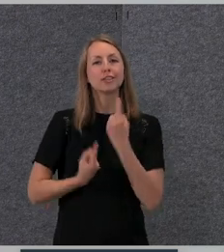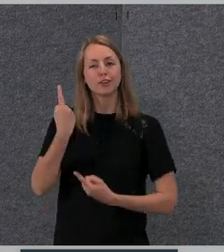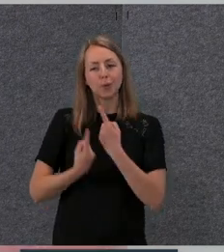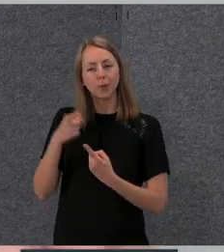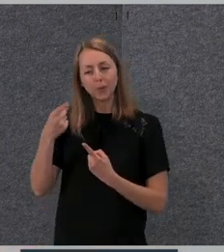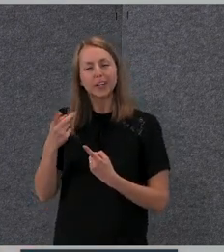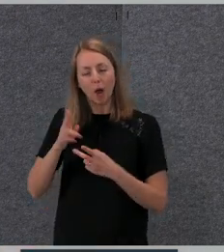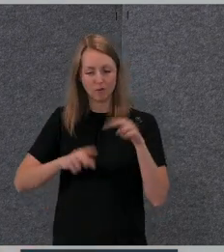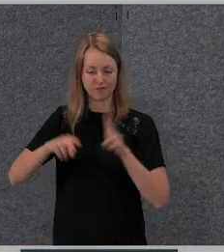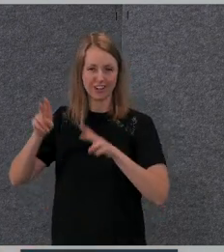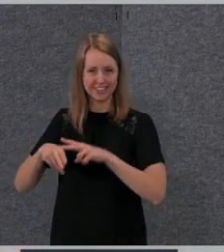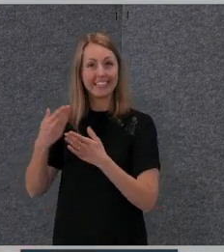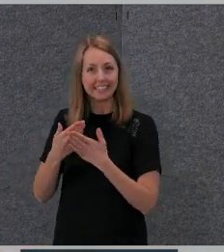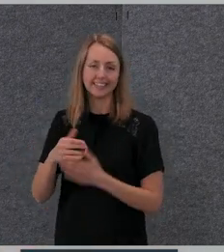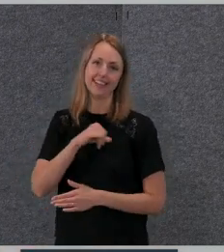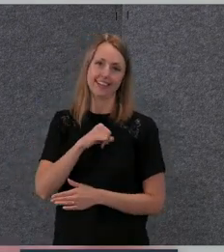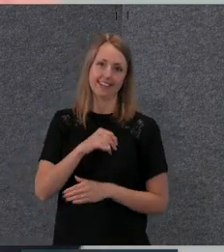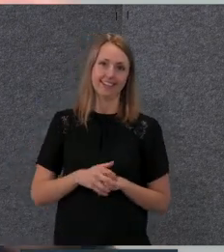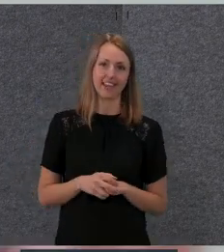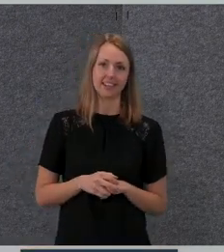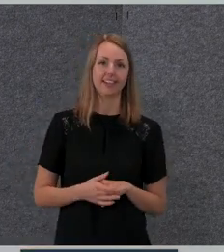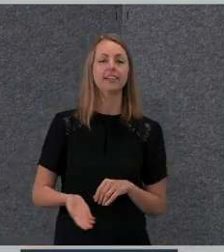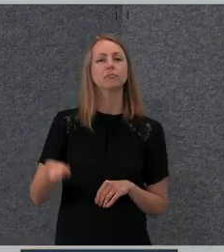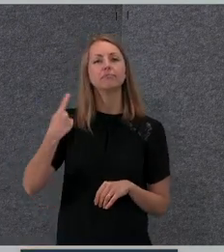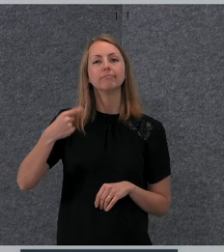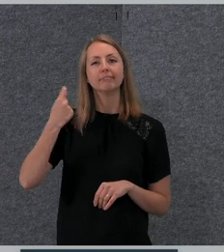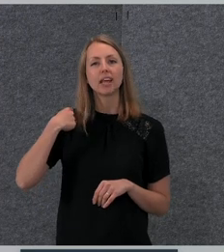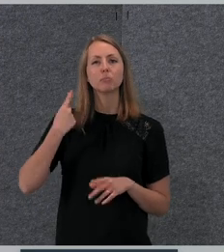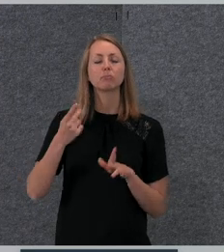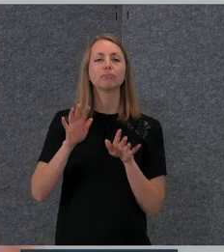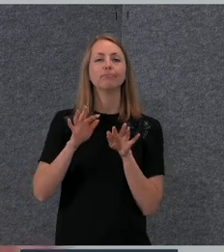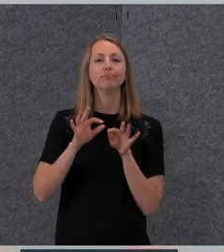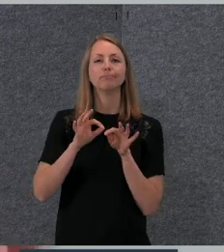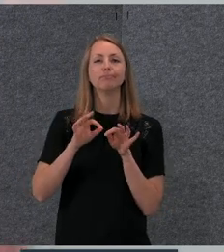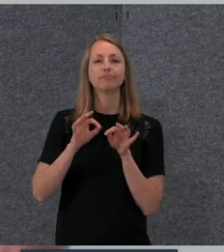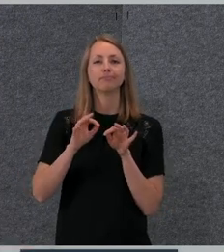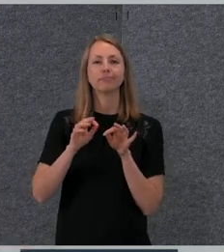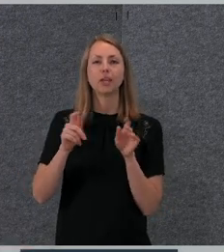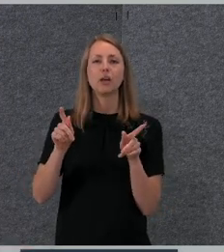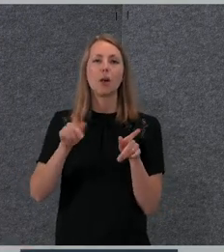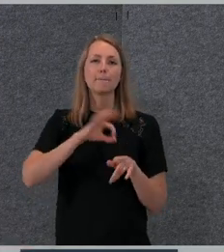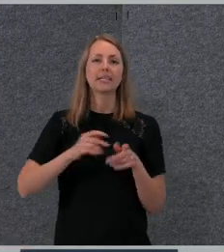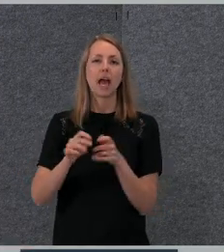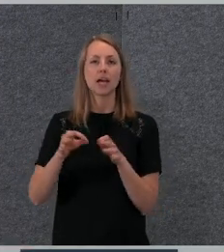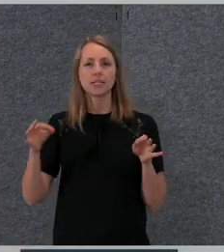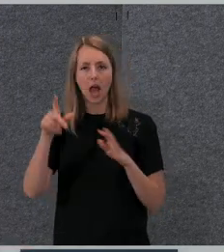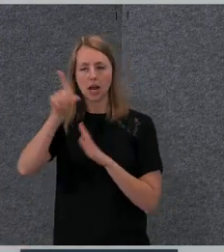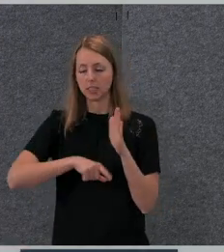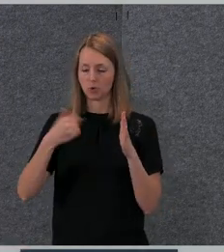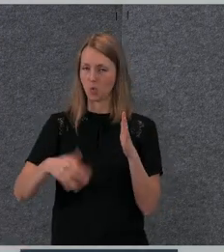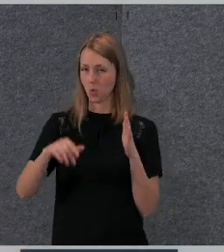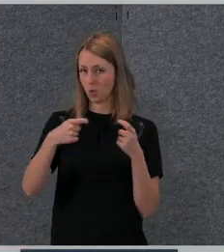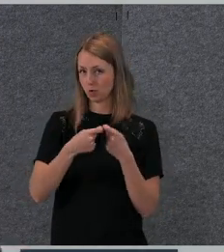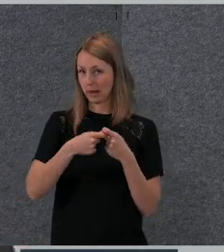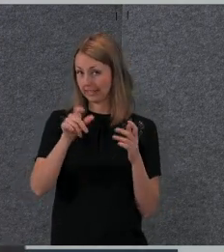spannend. Wir hatten gestern einen ganz tollen Parteitag, eine unglaublich starke Liste. Und ich freue mich für euch hier heute kandidieren